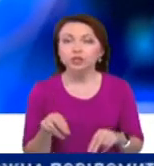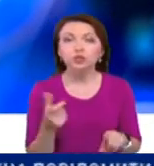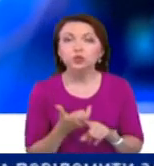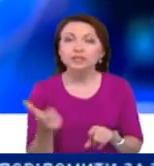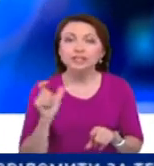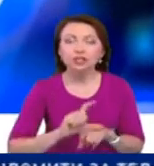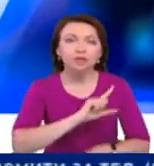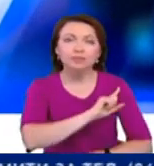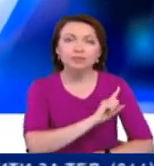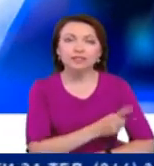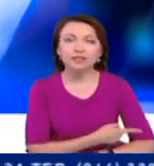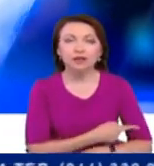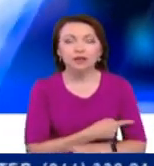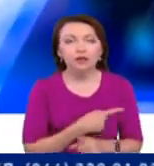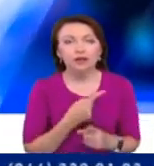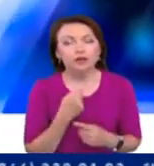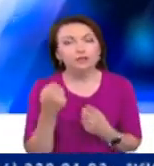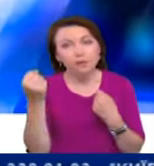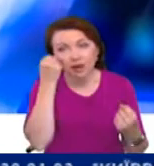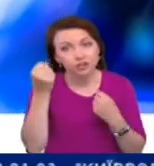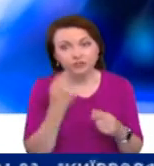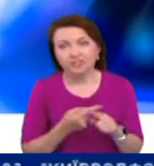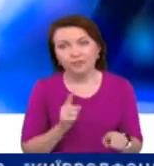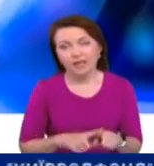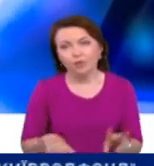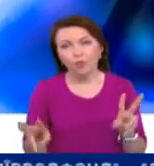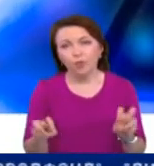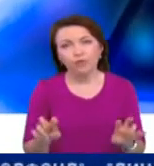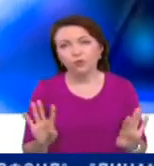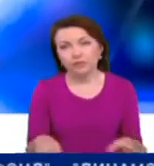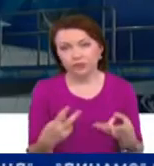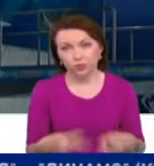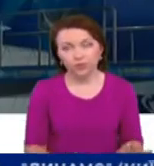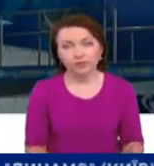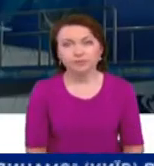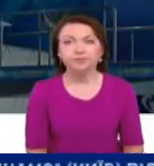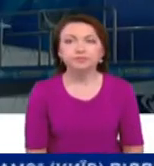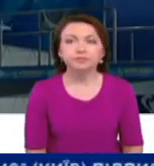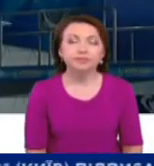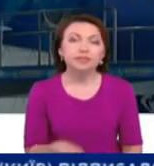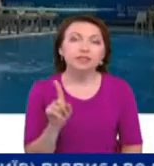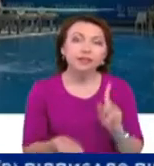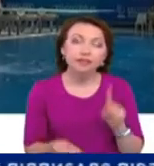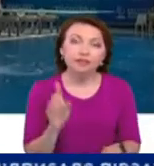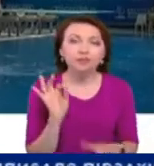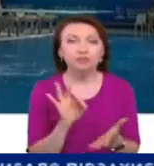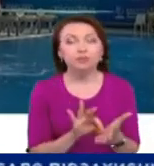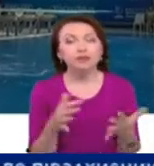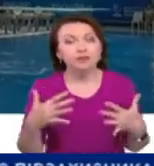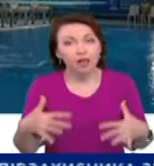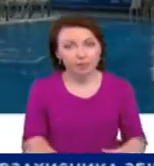слишком сильно заморачиваться по этому поводу не стоит, так как ну, иногда, чтобы